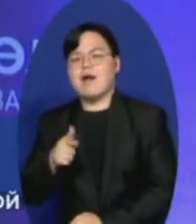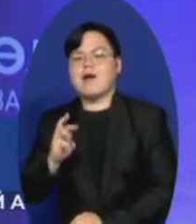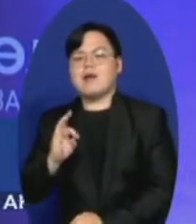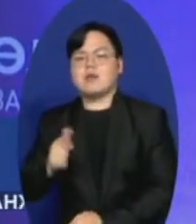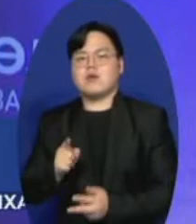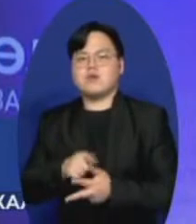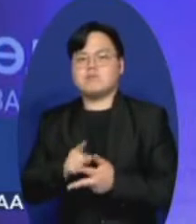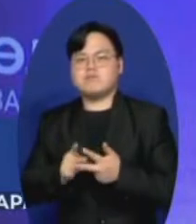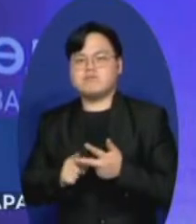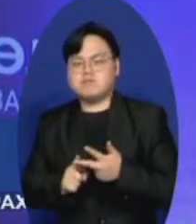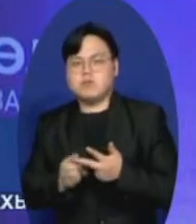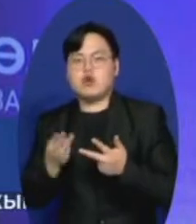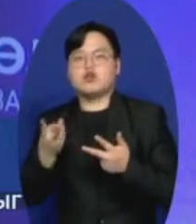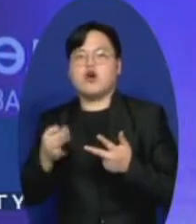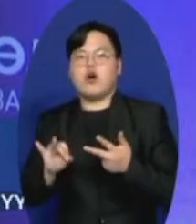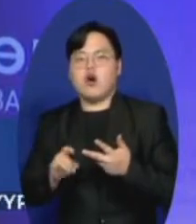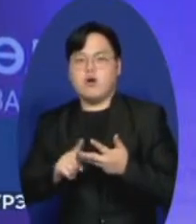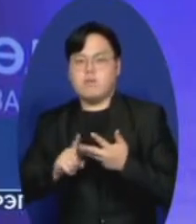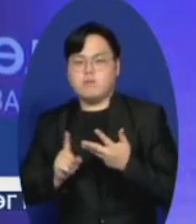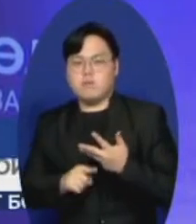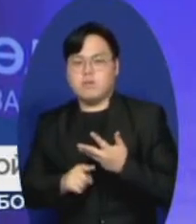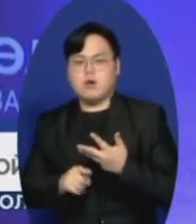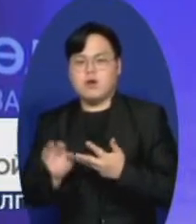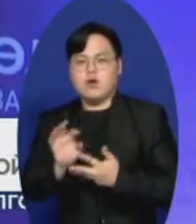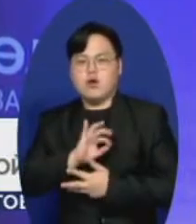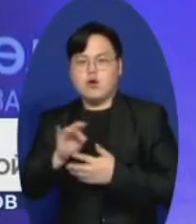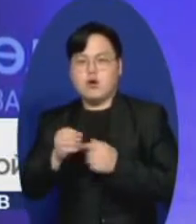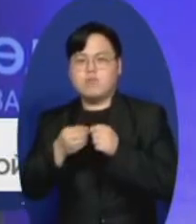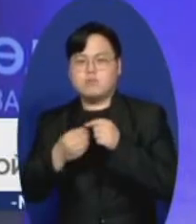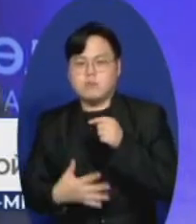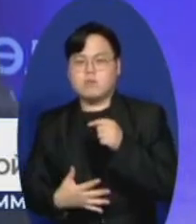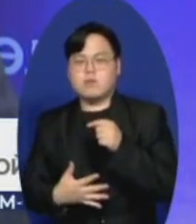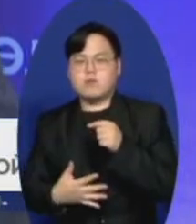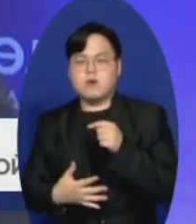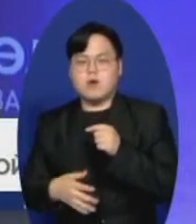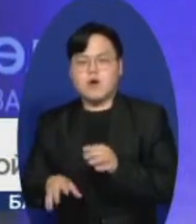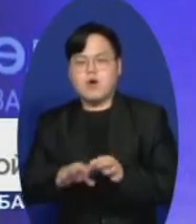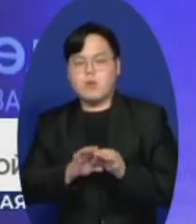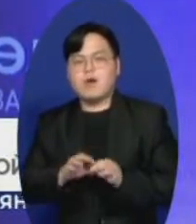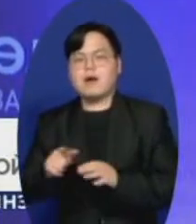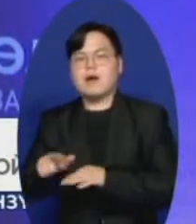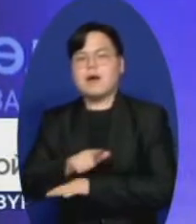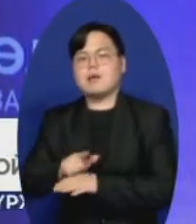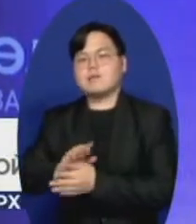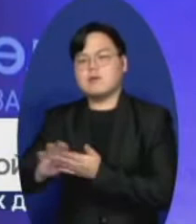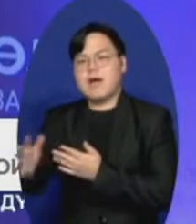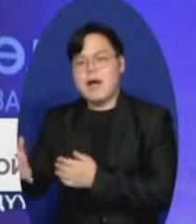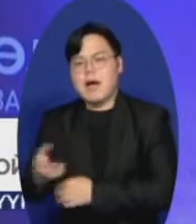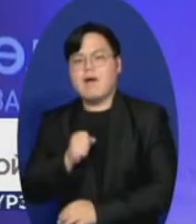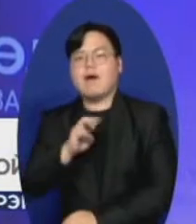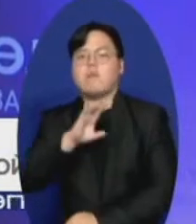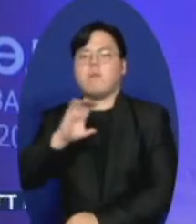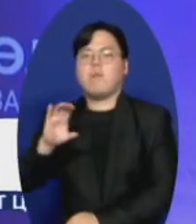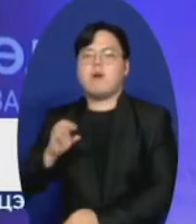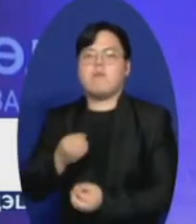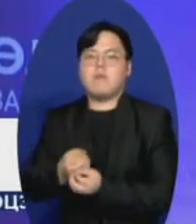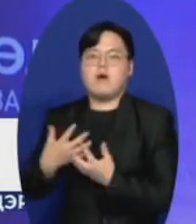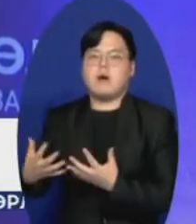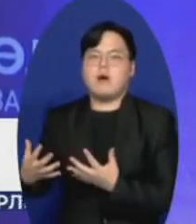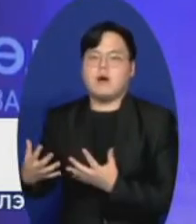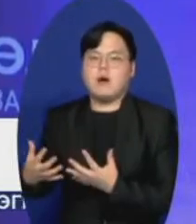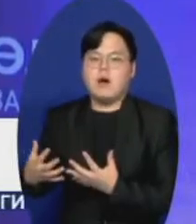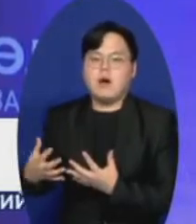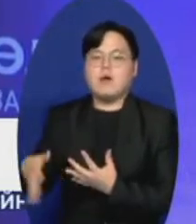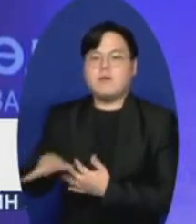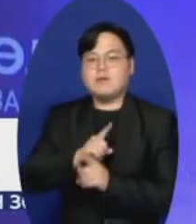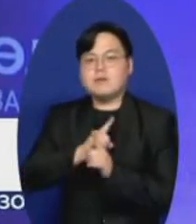дээрээс Шохооны орд те. Ингээд одоо их олон ордууд байгаа даа. Энд дөр бол нэлээдгүй бас газар авцсан одоо аж ахуйн компаниуд байдаг юм биш. Энийхээ